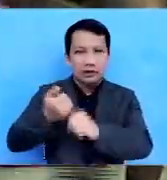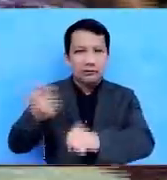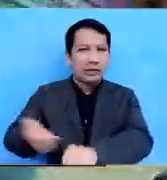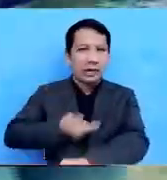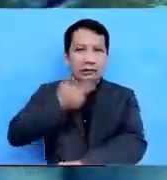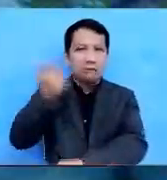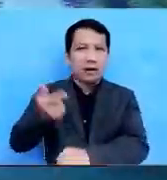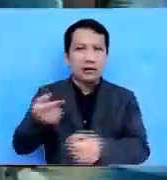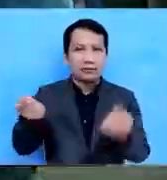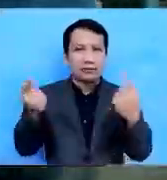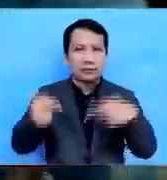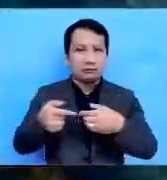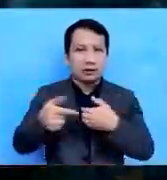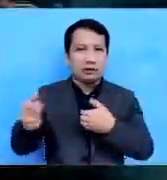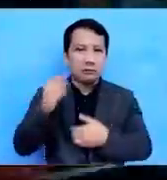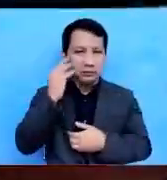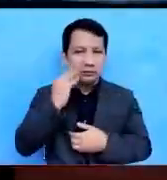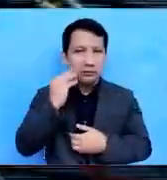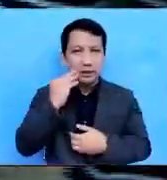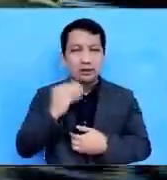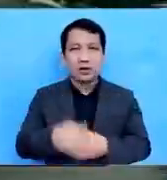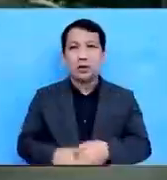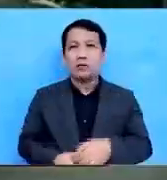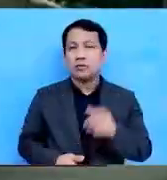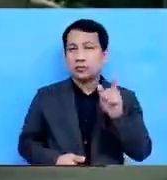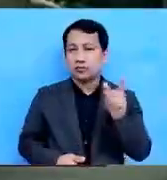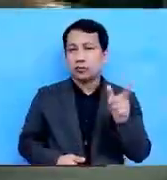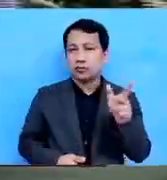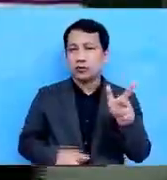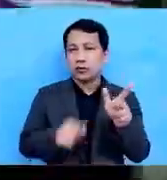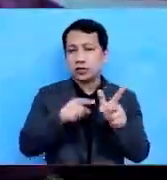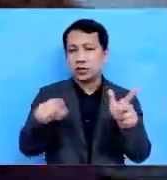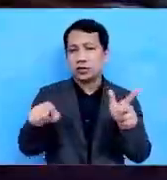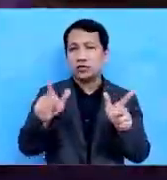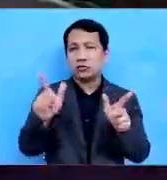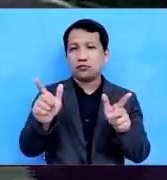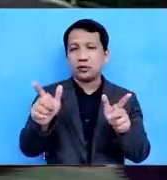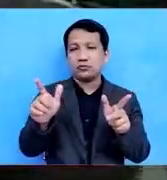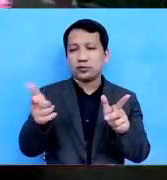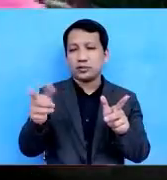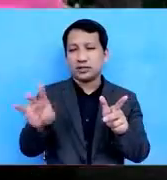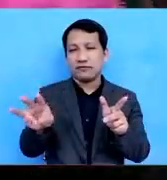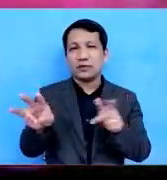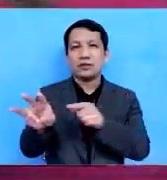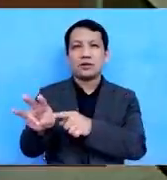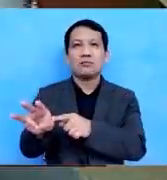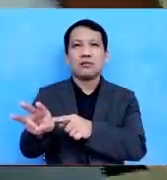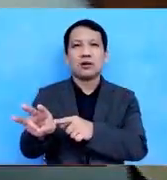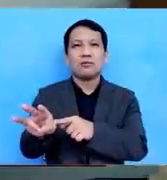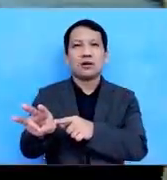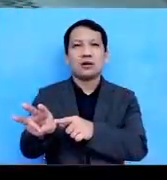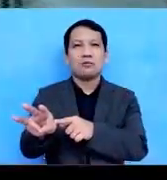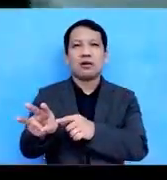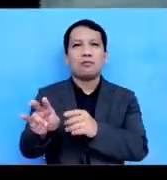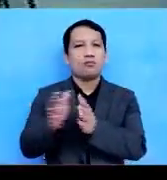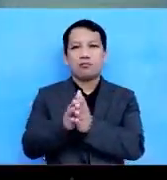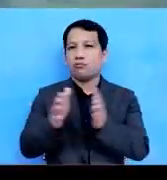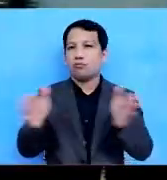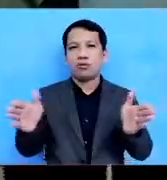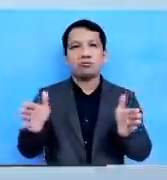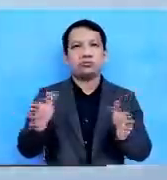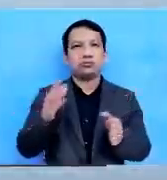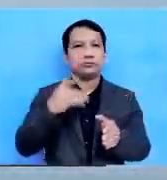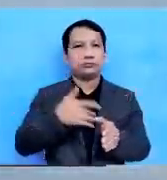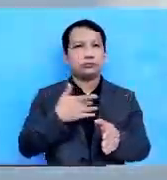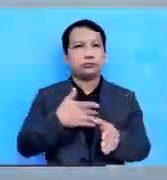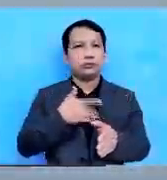ang pagbabasehan. Katunayan, ang taong 2023 hanggang 2027 ang magiging pinakamainit na panahon sa buong mundo.